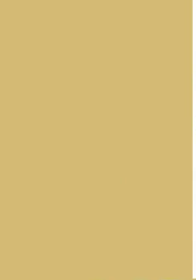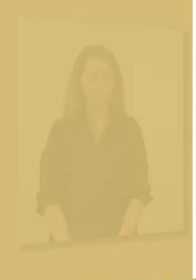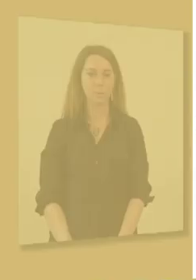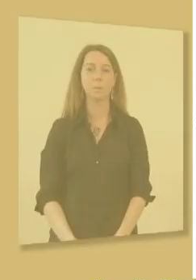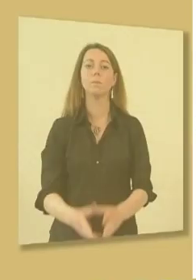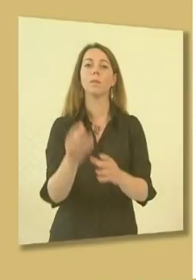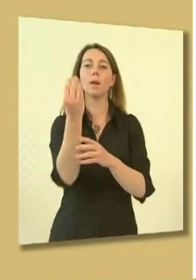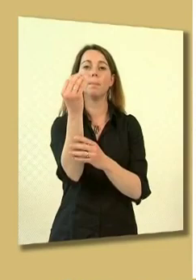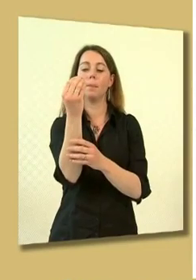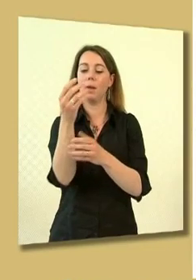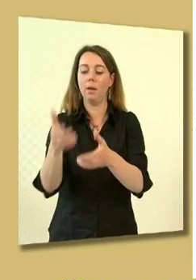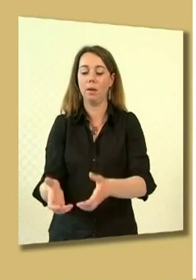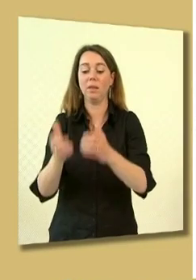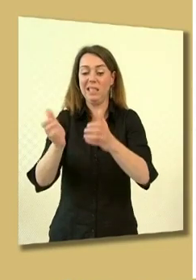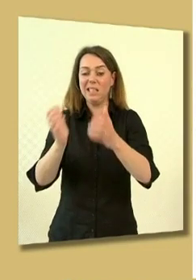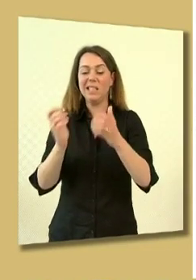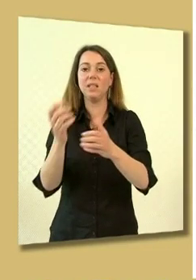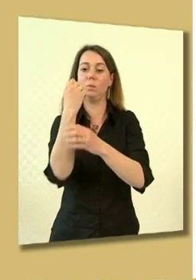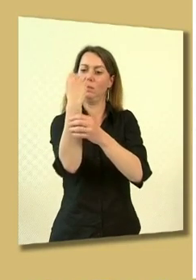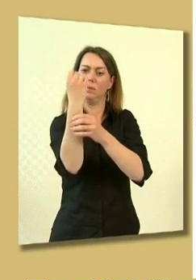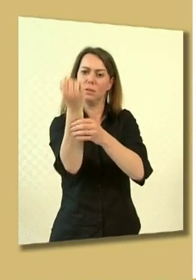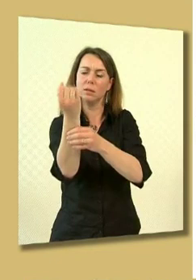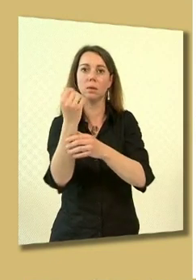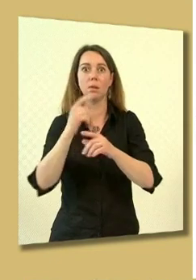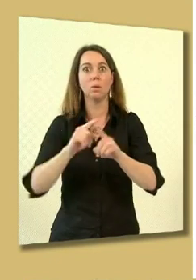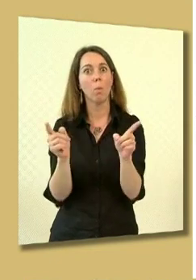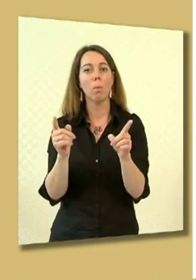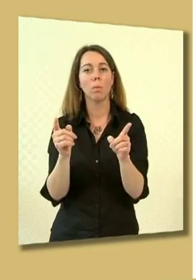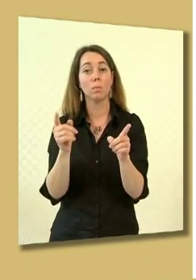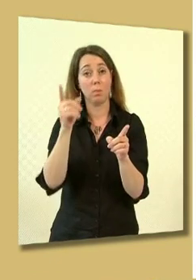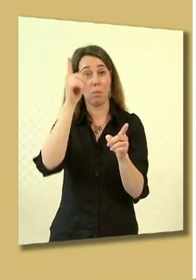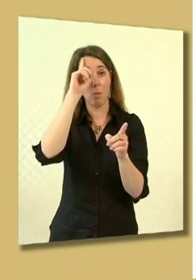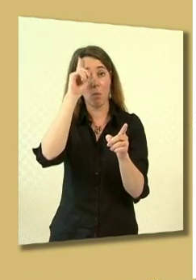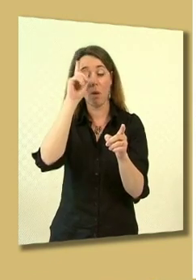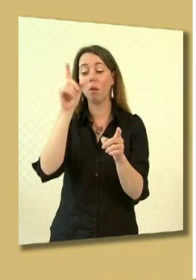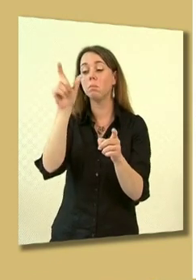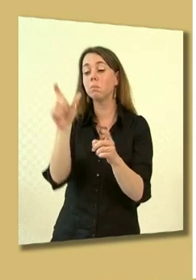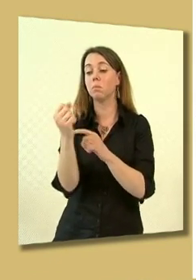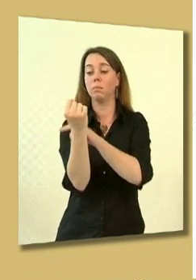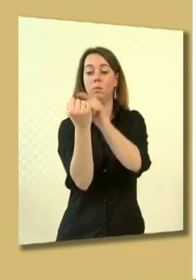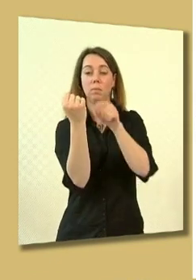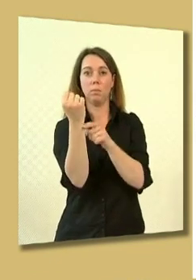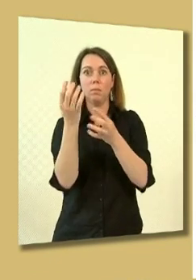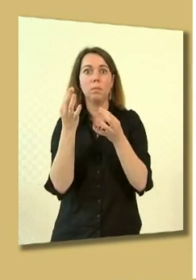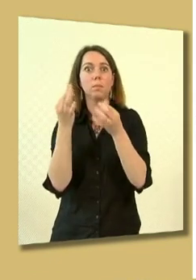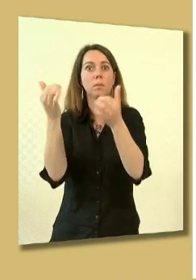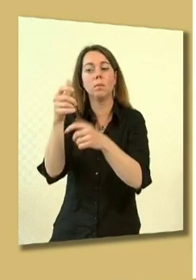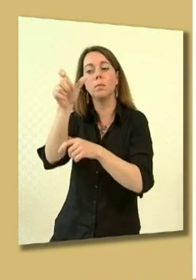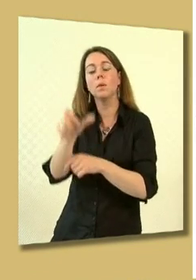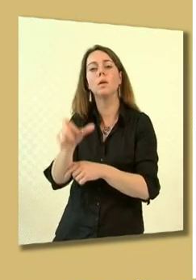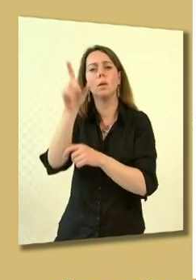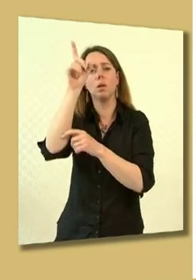Le bébé ne doit pas être secoué violemment. En effet, il est très vulnérable au niveau de sa tête en raison